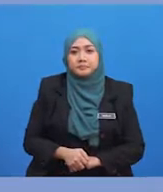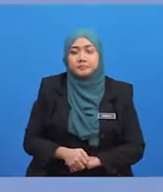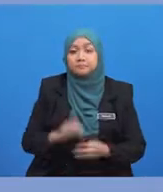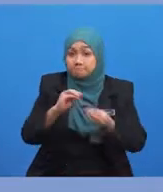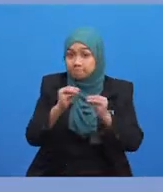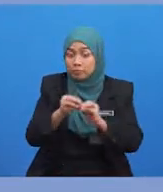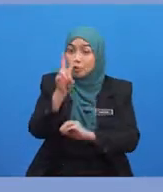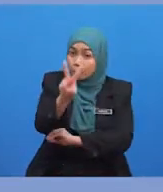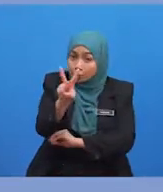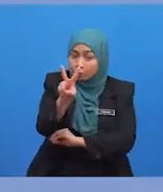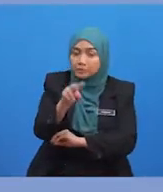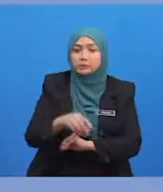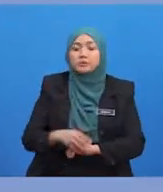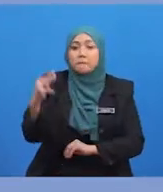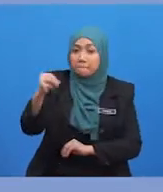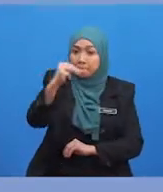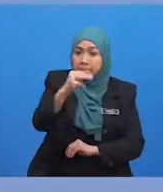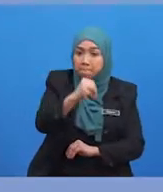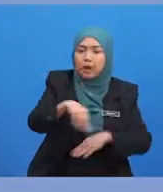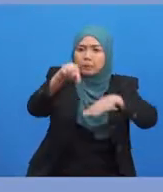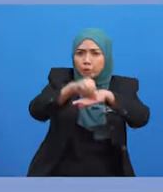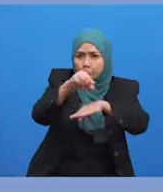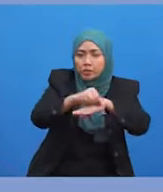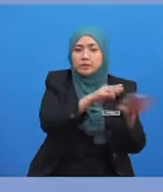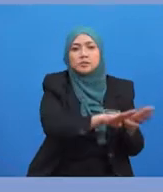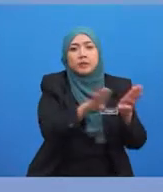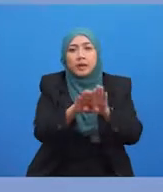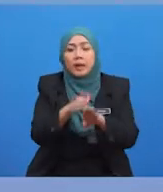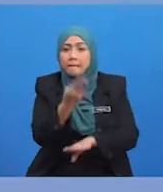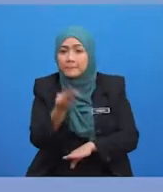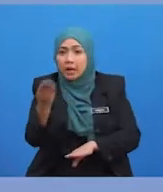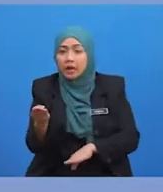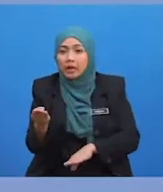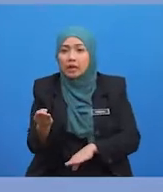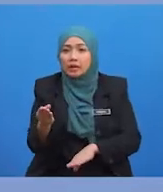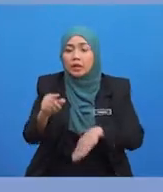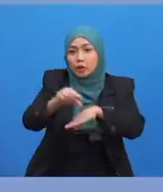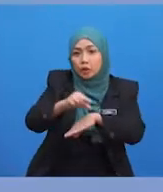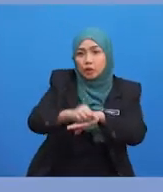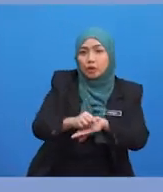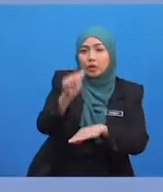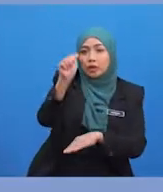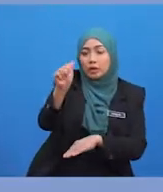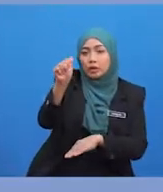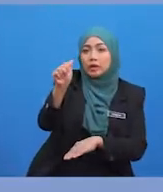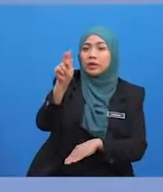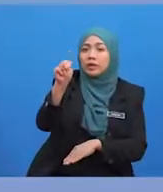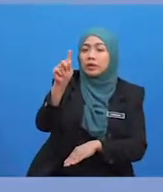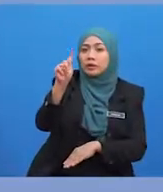kedua, mikroorganisma juga berguna sebagai bahan penghasilan antibiotik dan